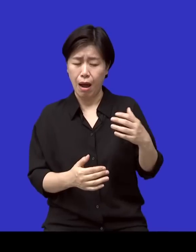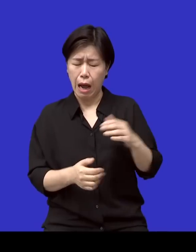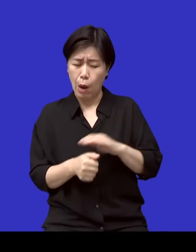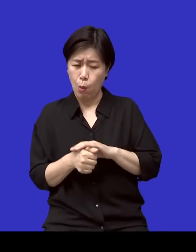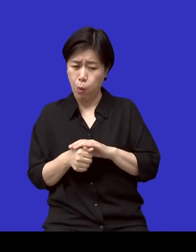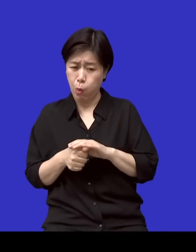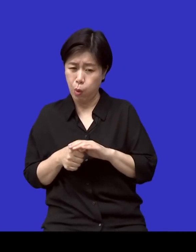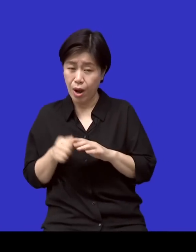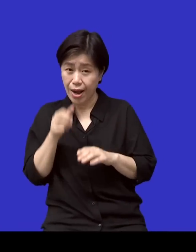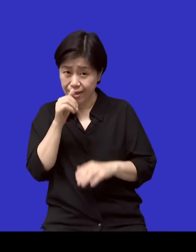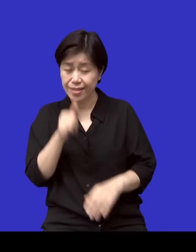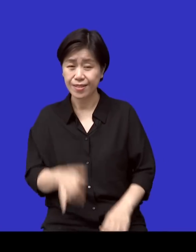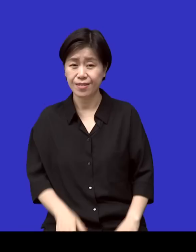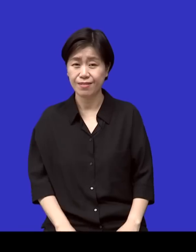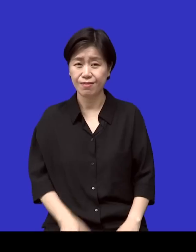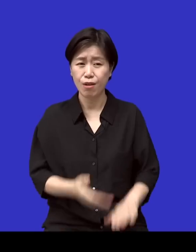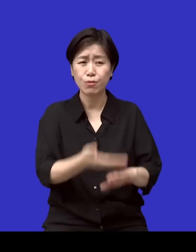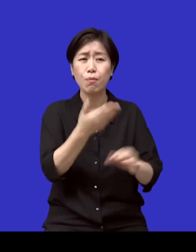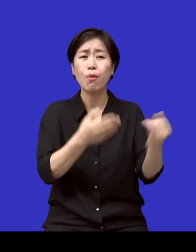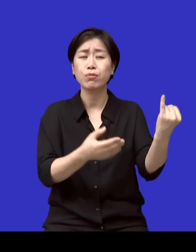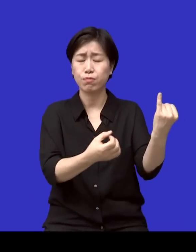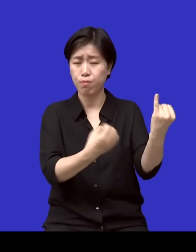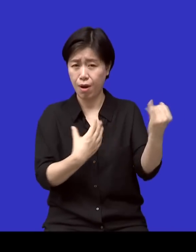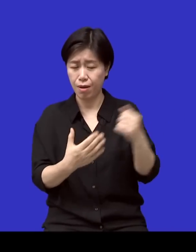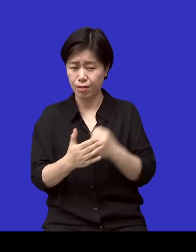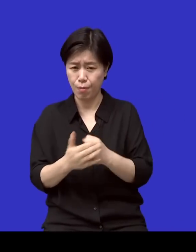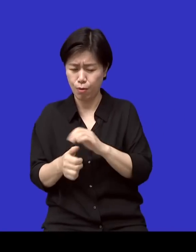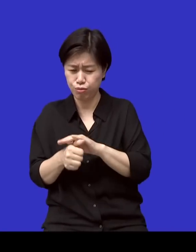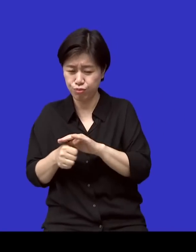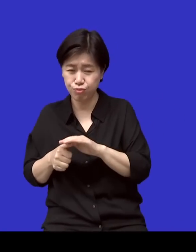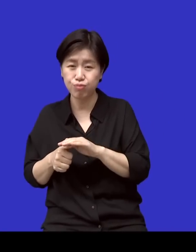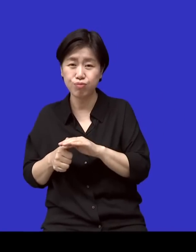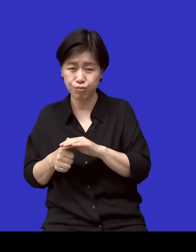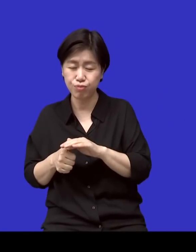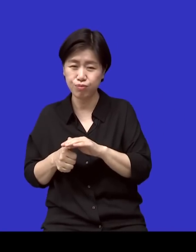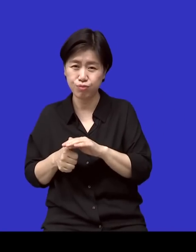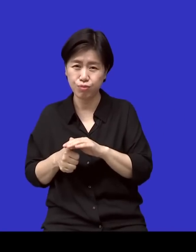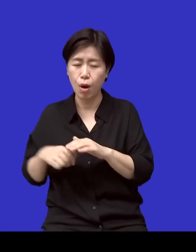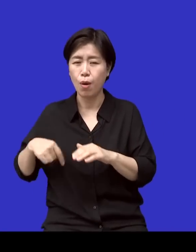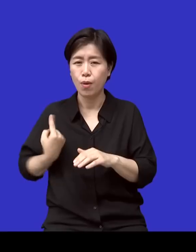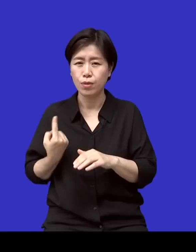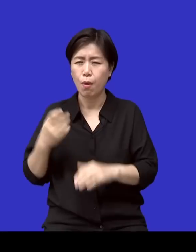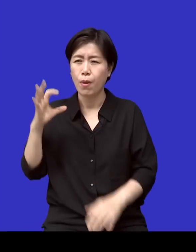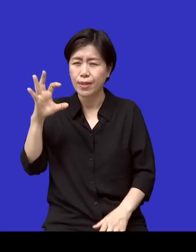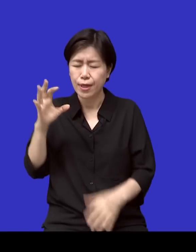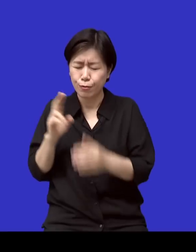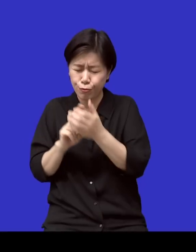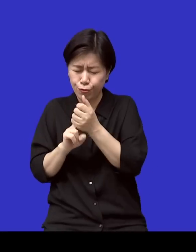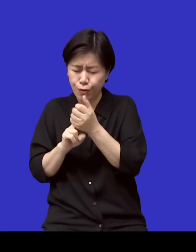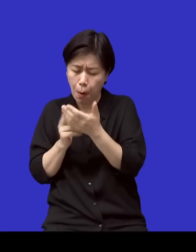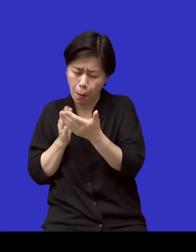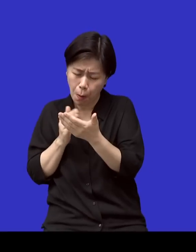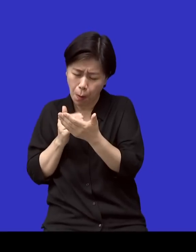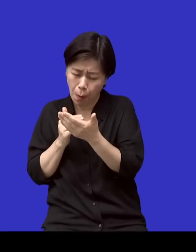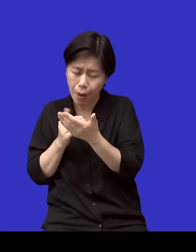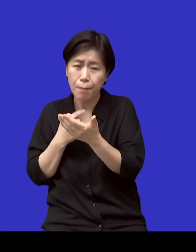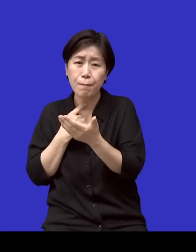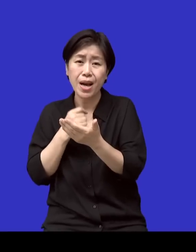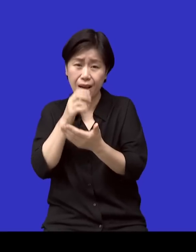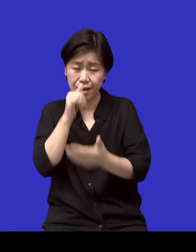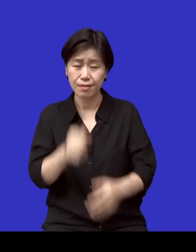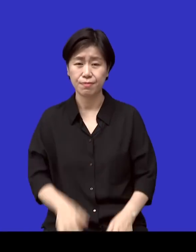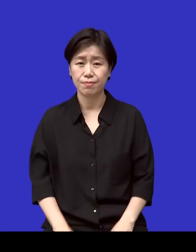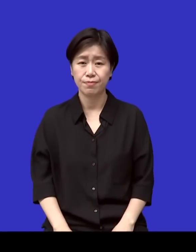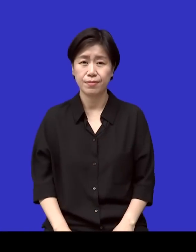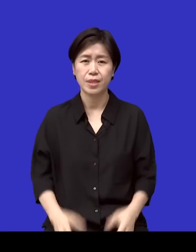그래요? 그래서 이제 막 화장실에 숨어서 읽기도 하고 예. 막 그랬었어요. 사실 합숙을